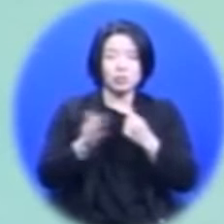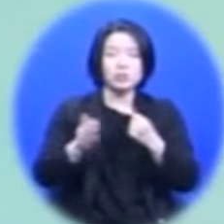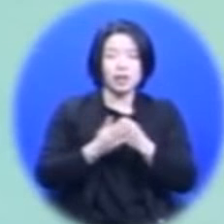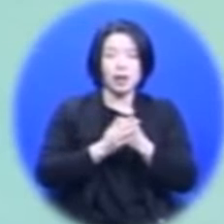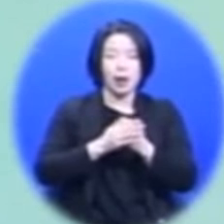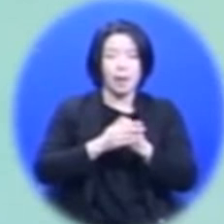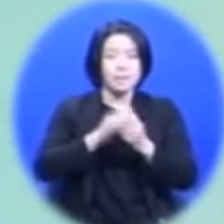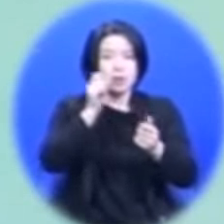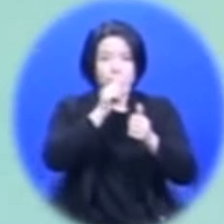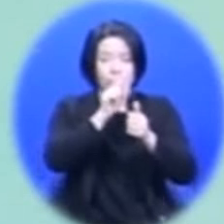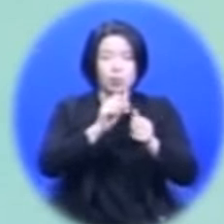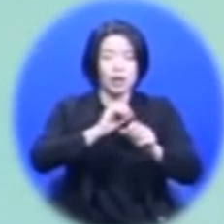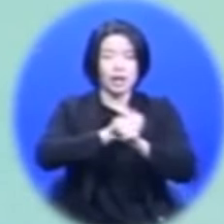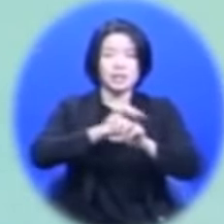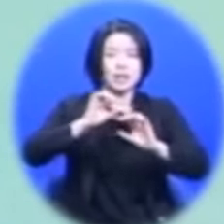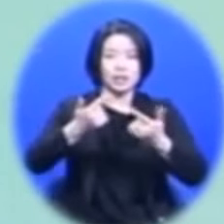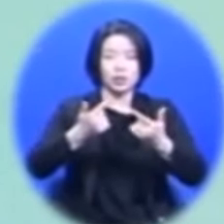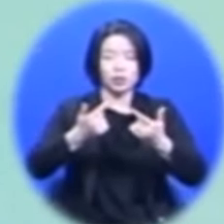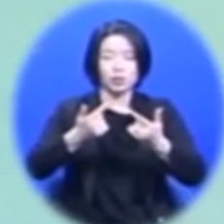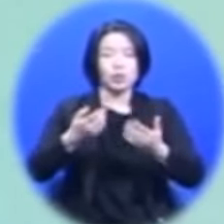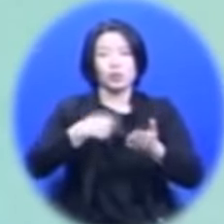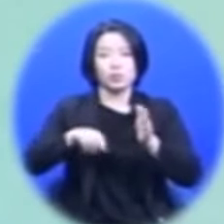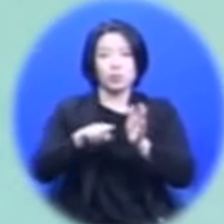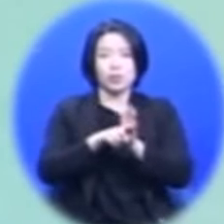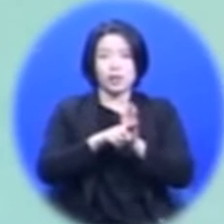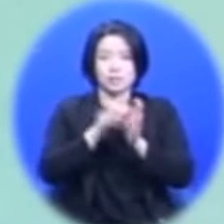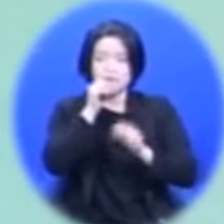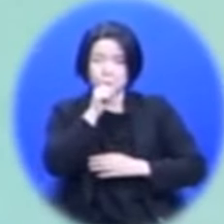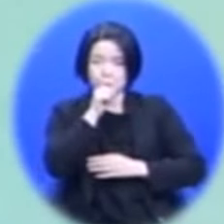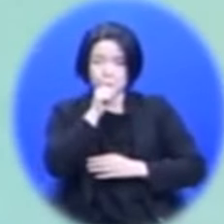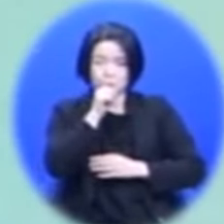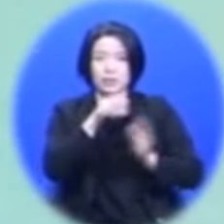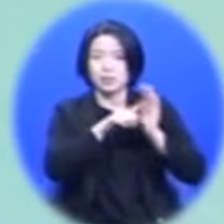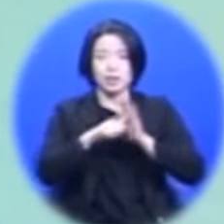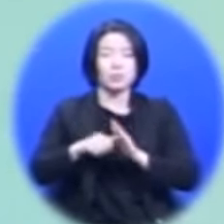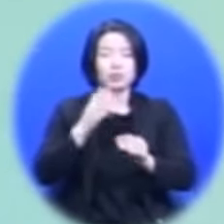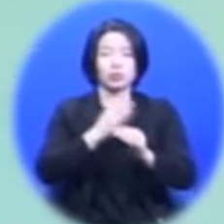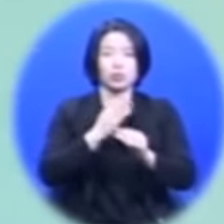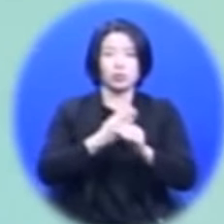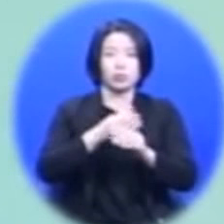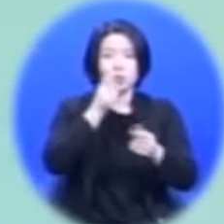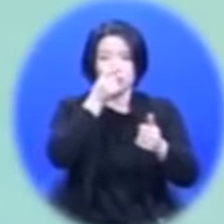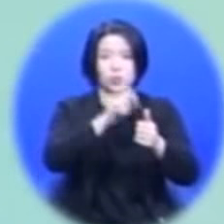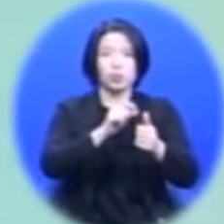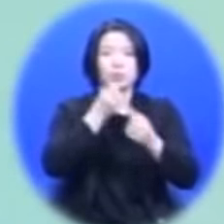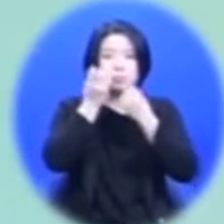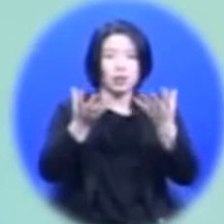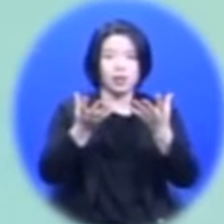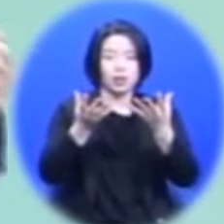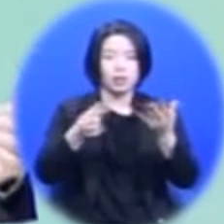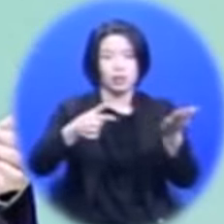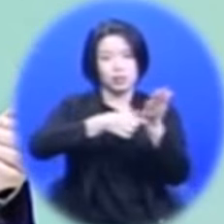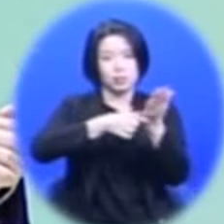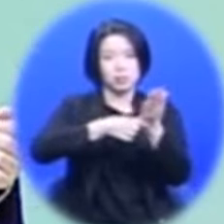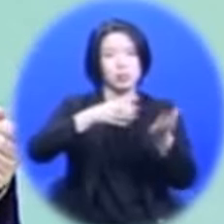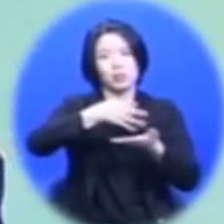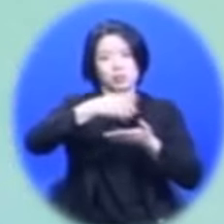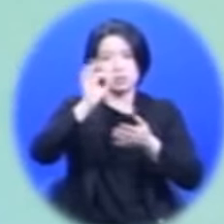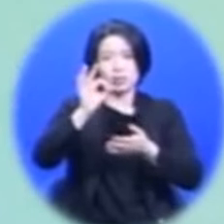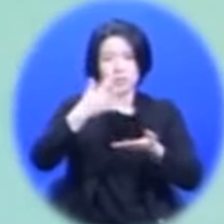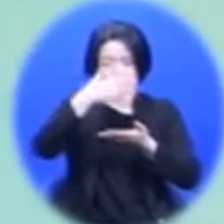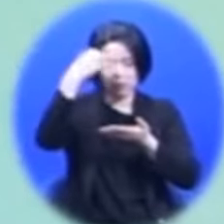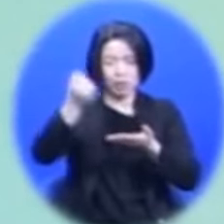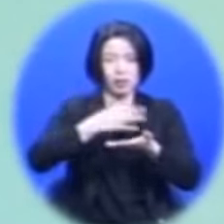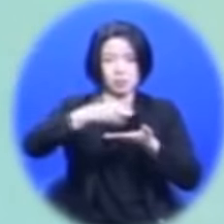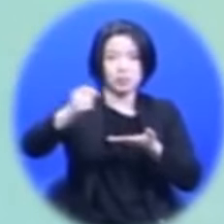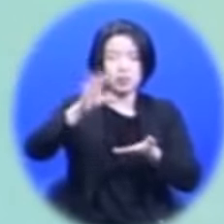쥐어 틀고 있다가도 말을 어떻게 뱉어놓으면 욕이 나오니, 너 욕했지? 딱지 내놔. 10장 다 뺏겼어요.